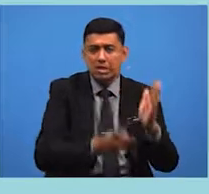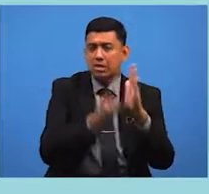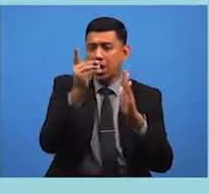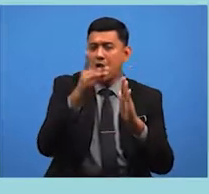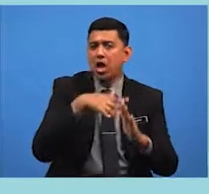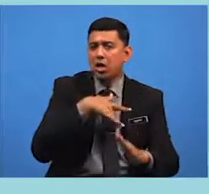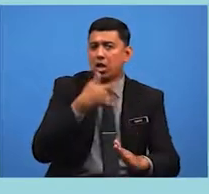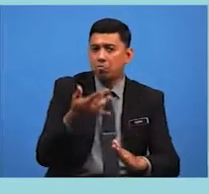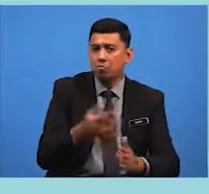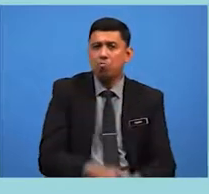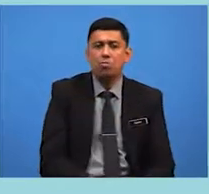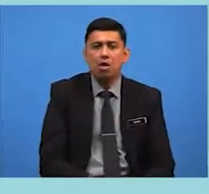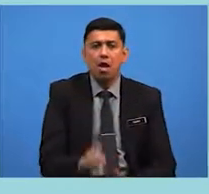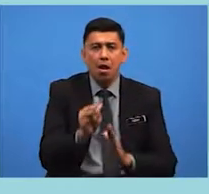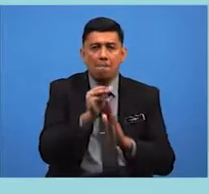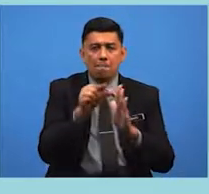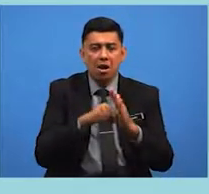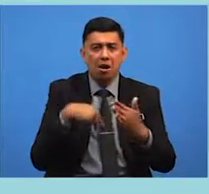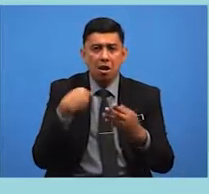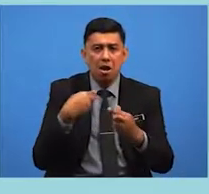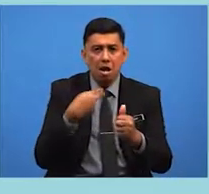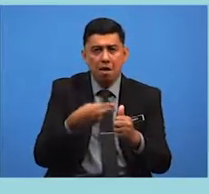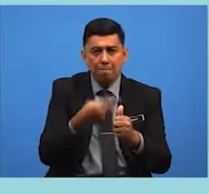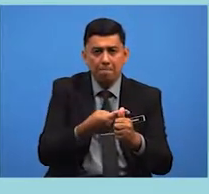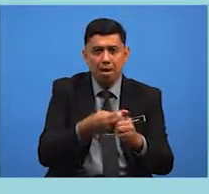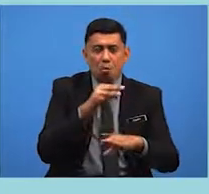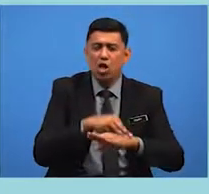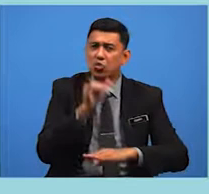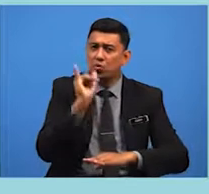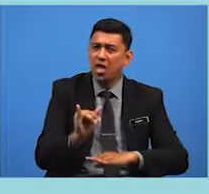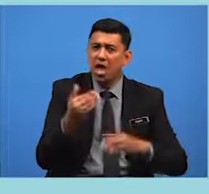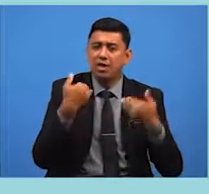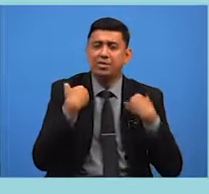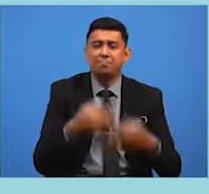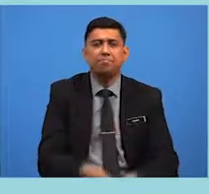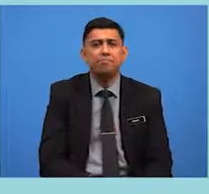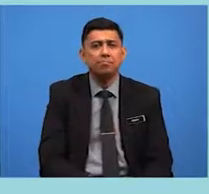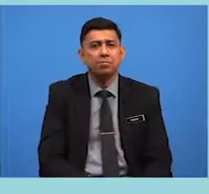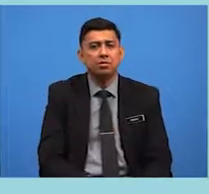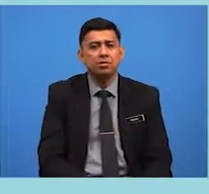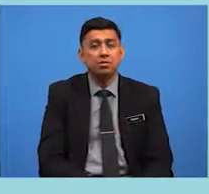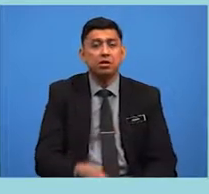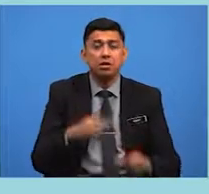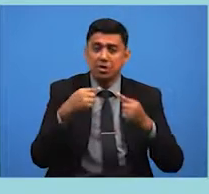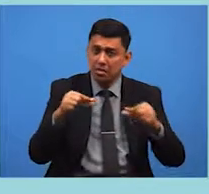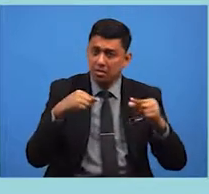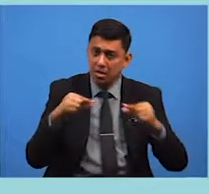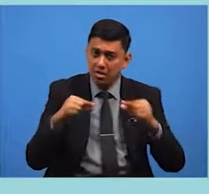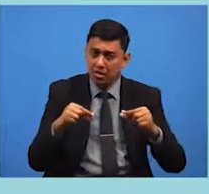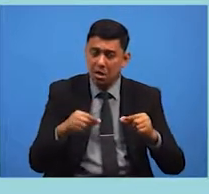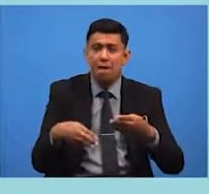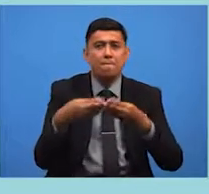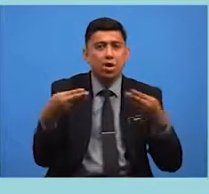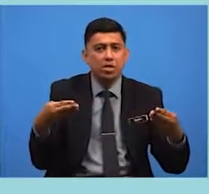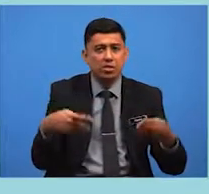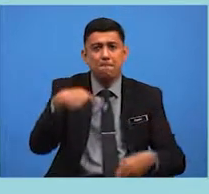Menghambat waktu yang bersisa. Frasa bergaris menunjukkan gaya bahasa